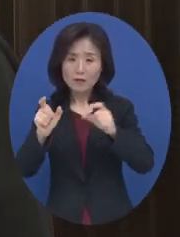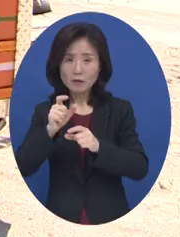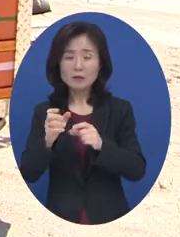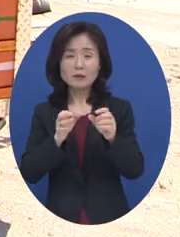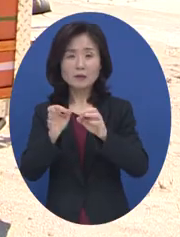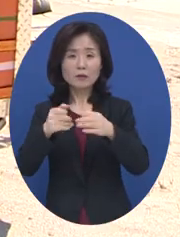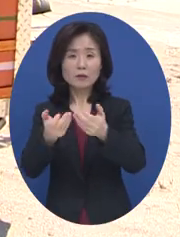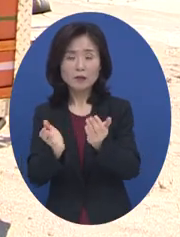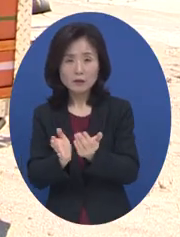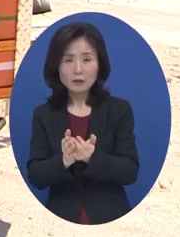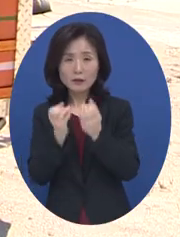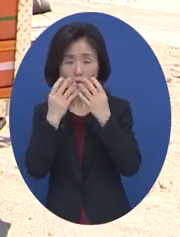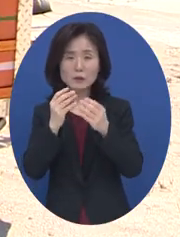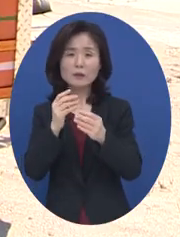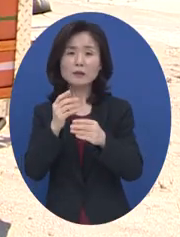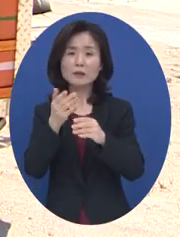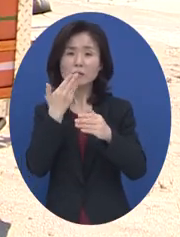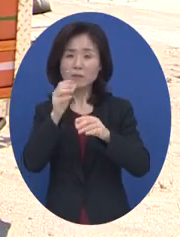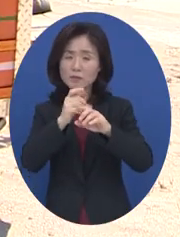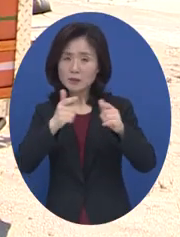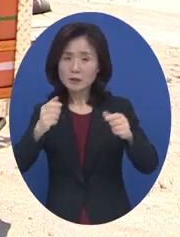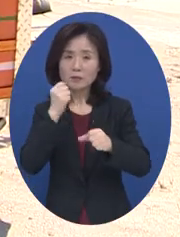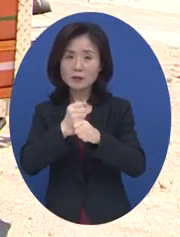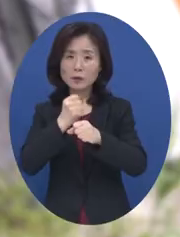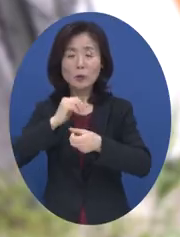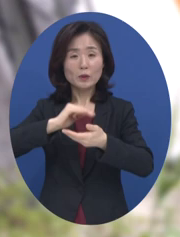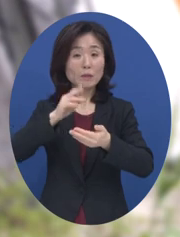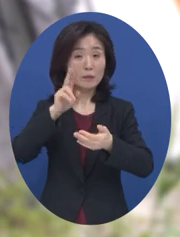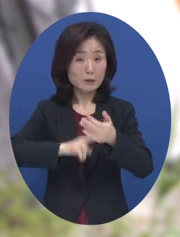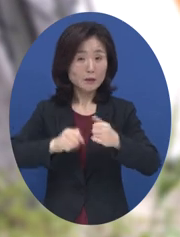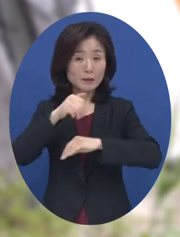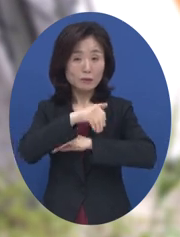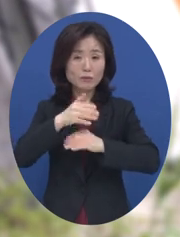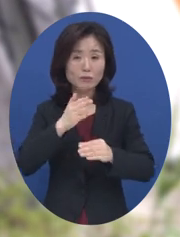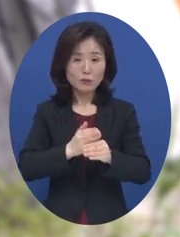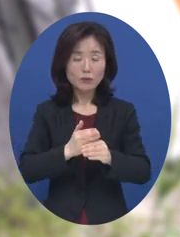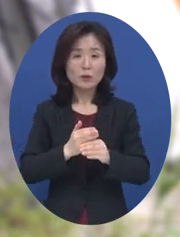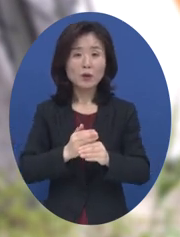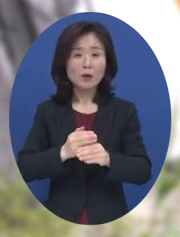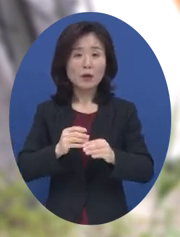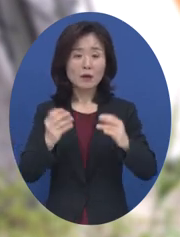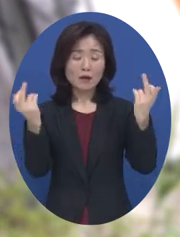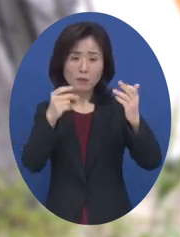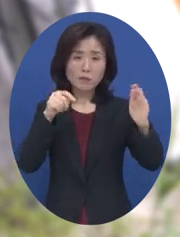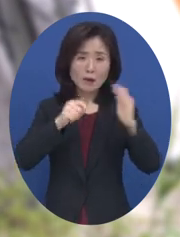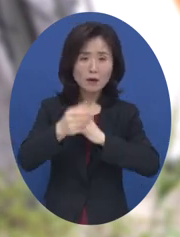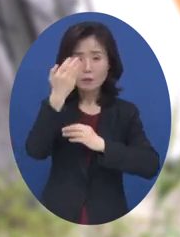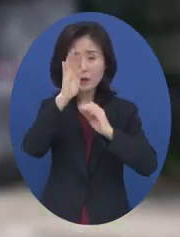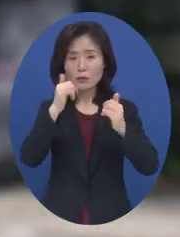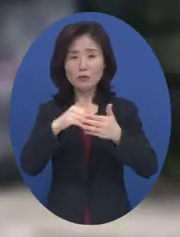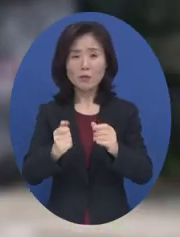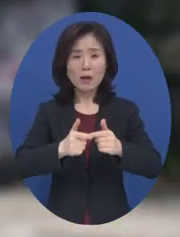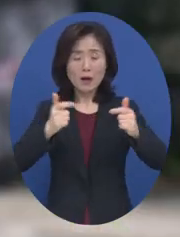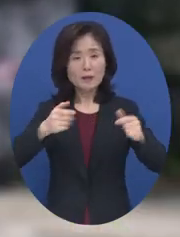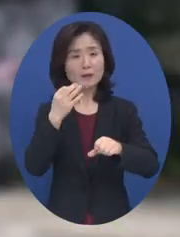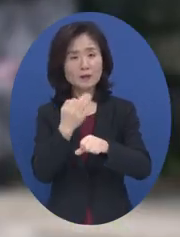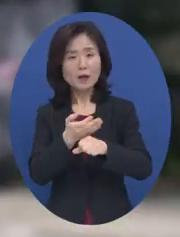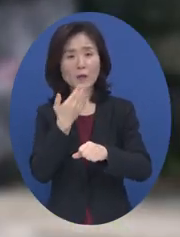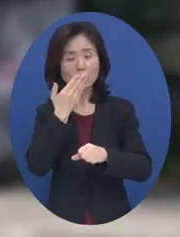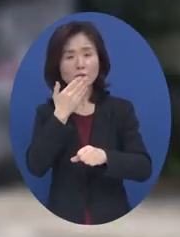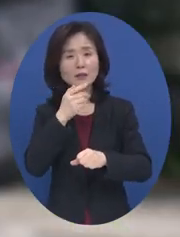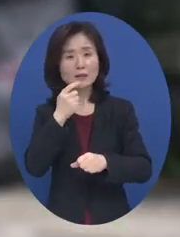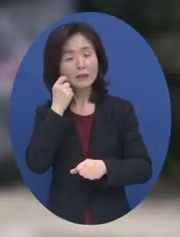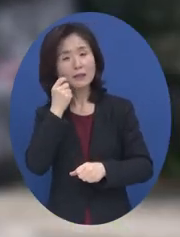개발해 도시락을 파는 방안도 고려 중입니다 계곡을 찾는 젊은 층이 늘면서 간편하게 먹을 수 있는 음식들이